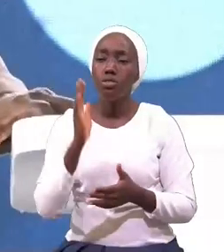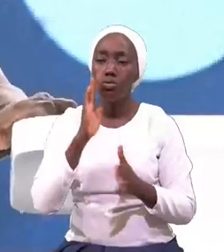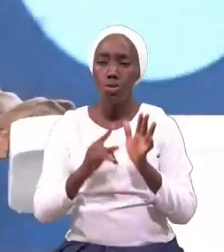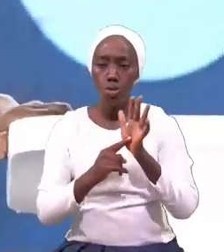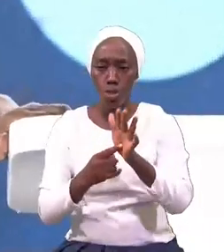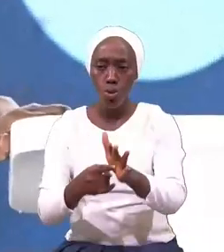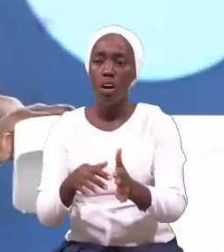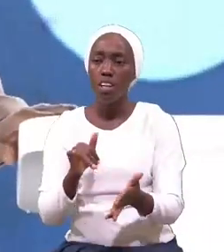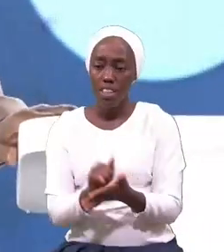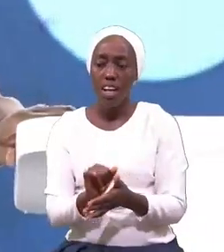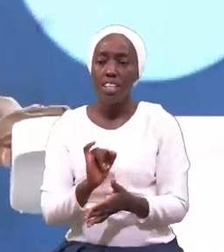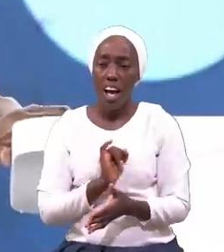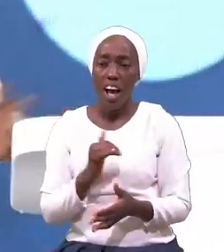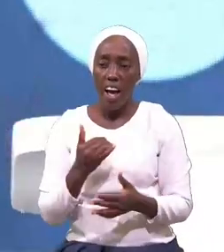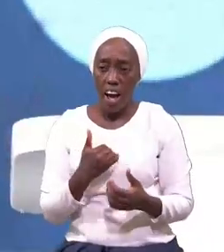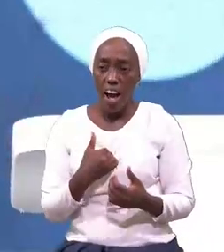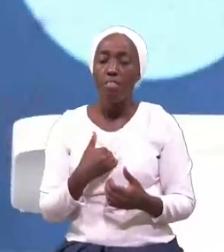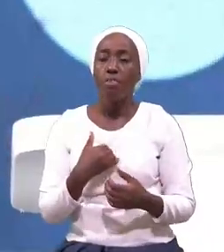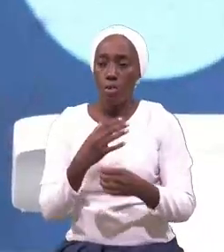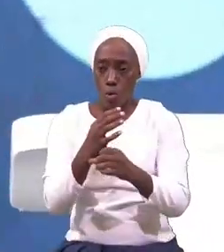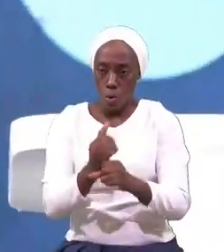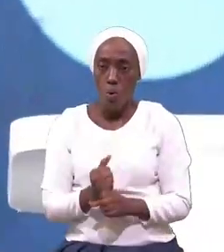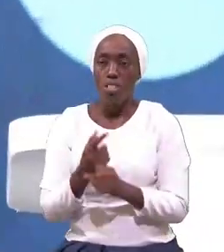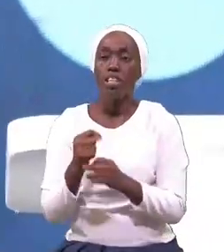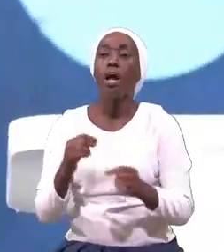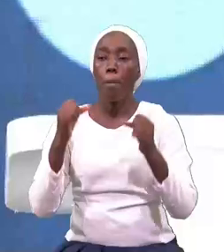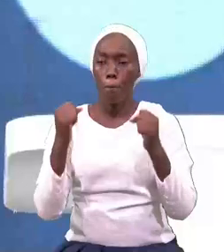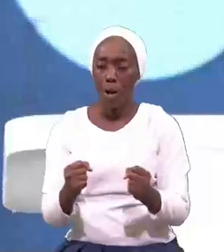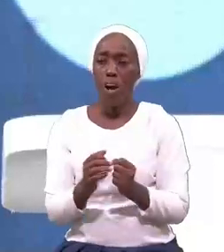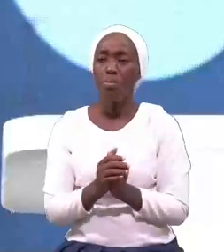je dois faire quelque chose qui démontre que j'ai reçu la puissance.